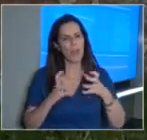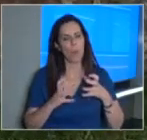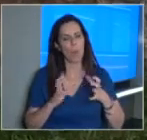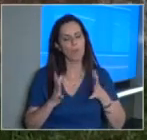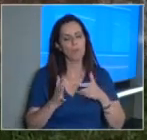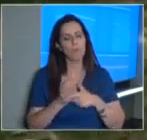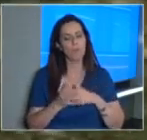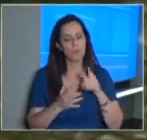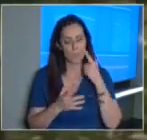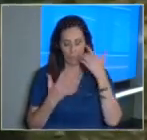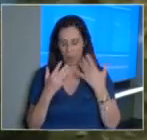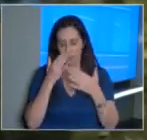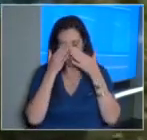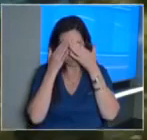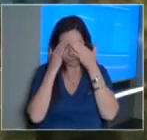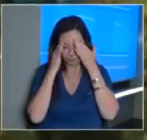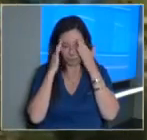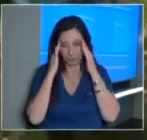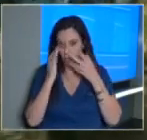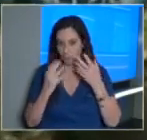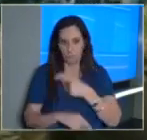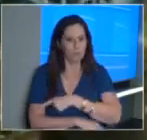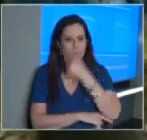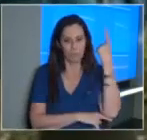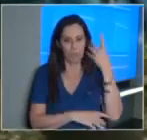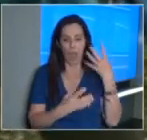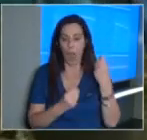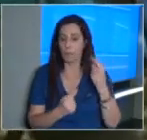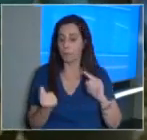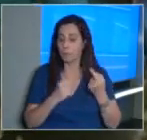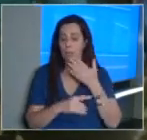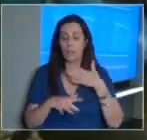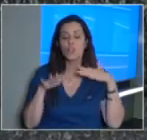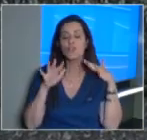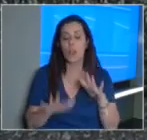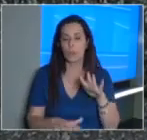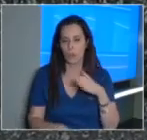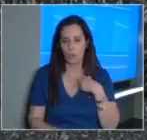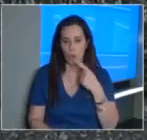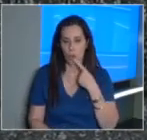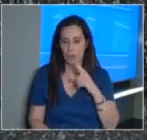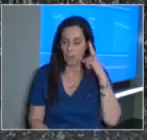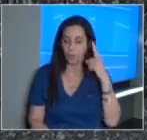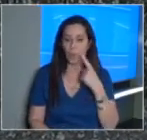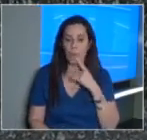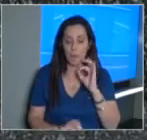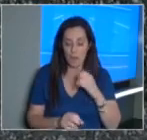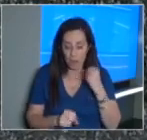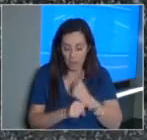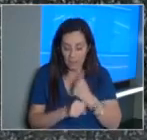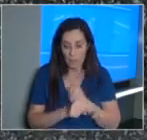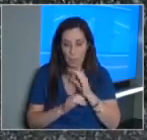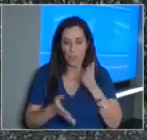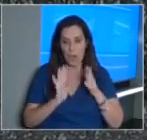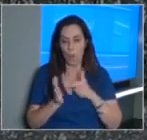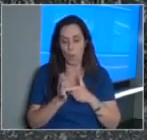זה נתמך במספרים של זינוק מדהים, בעשרות אחוזים בתקריות אנטישמיות. אנחנו לא מדברים על דעות, אנחנו מדברים על תקריות